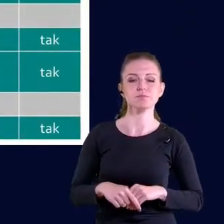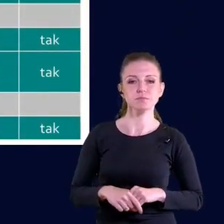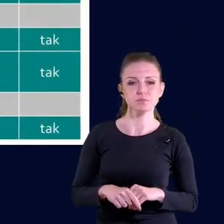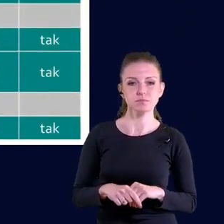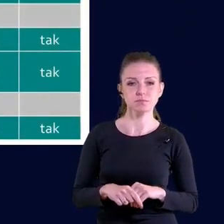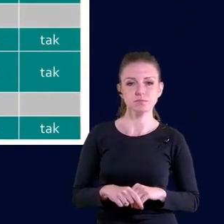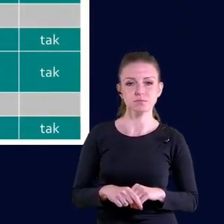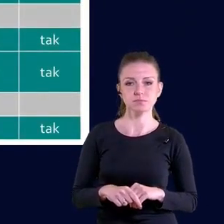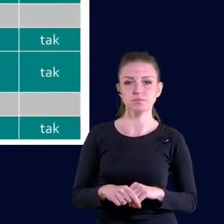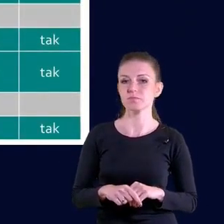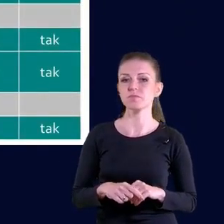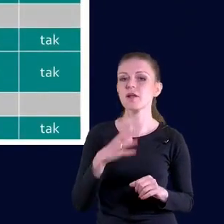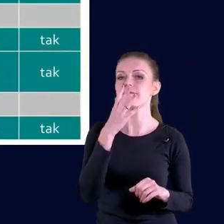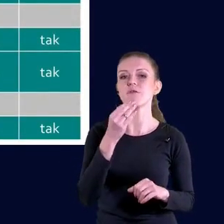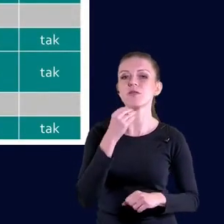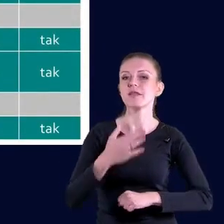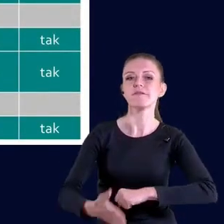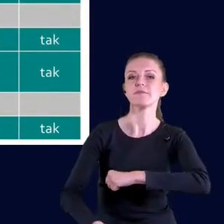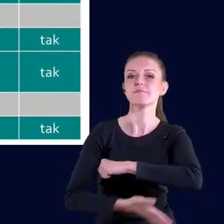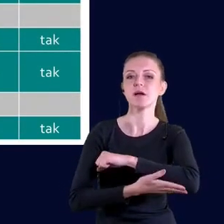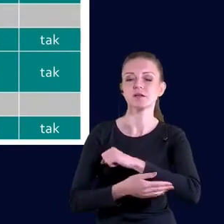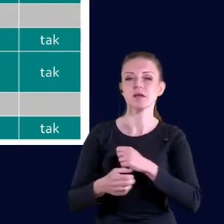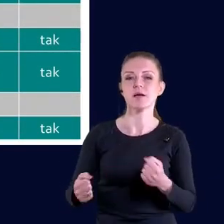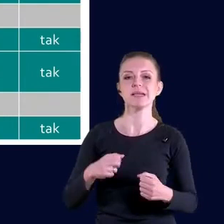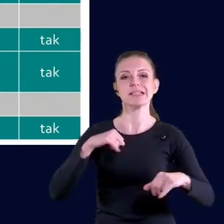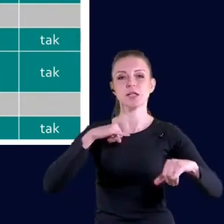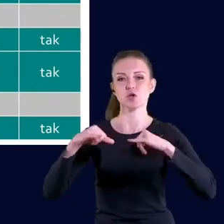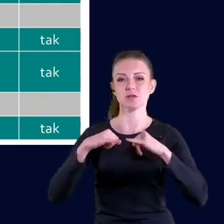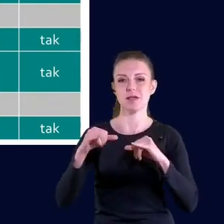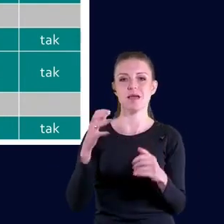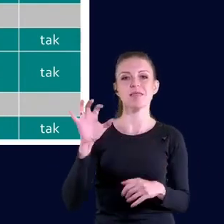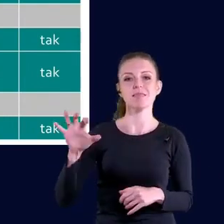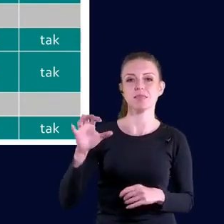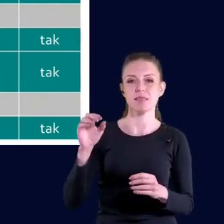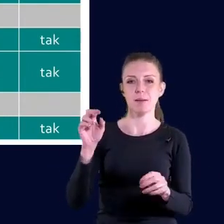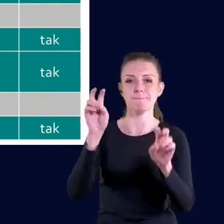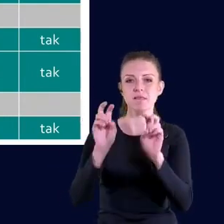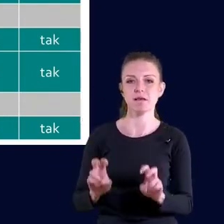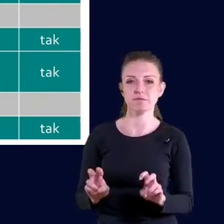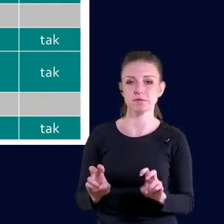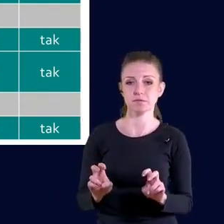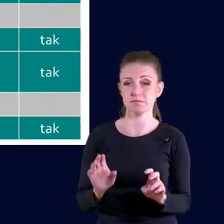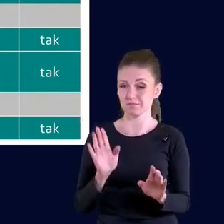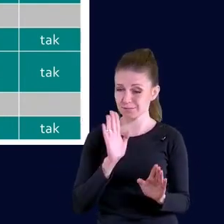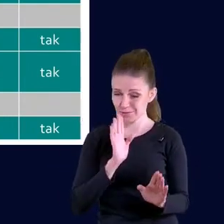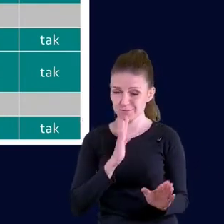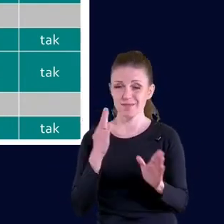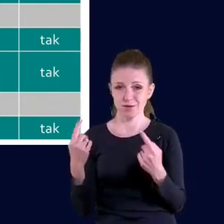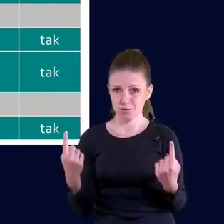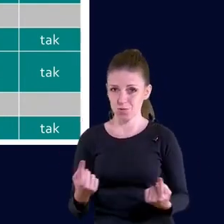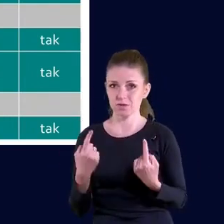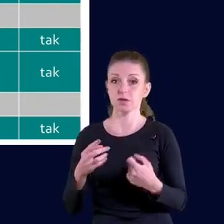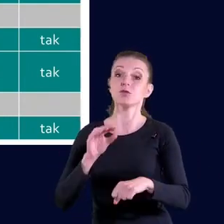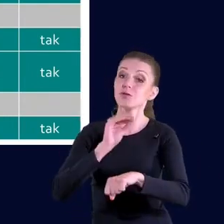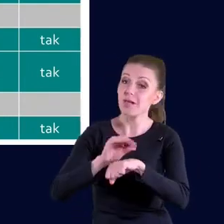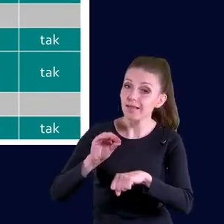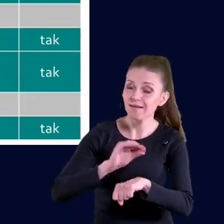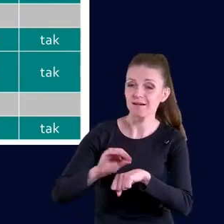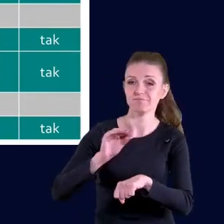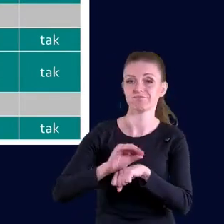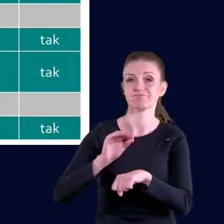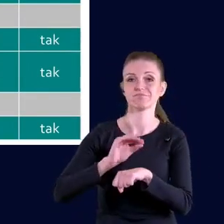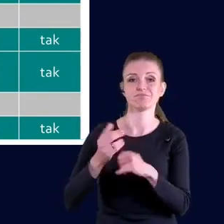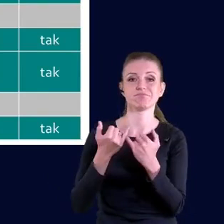psotek wsparcia w zakresie zarządzania danymi badawczymi i podobna sytuacja znowu szkolenia znowu strony